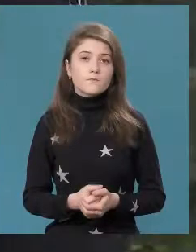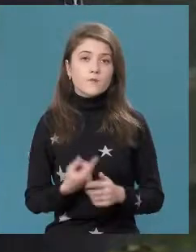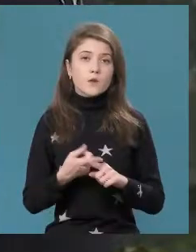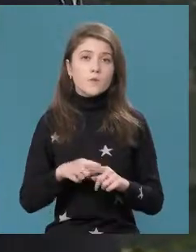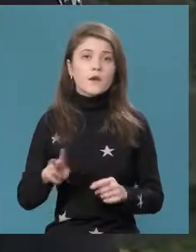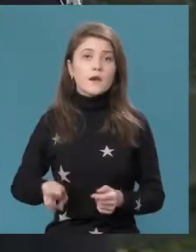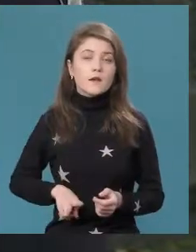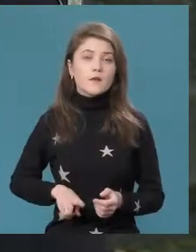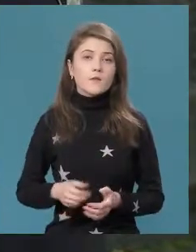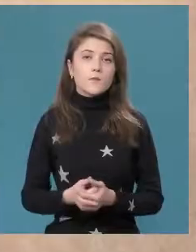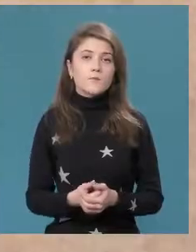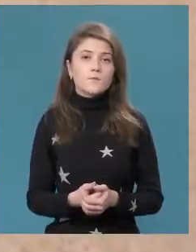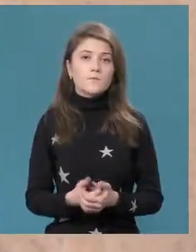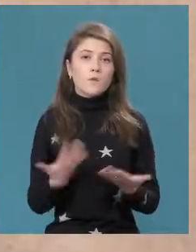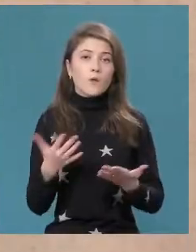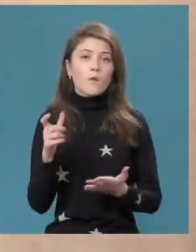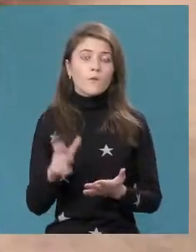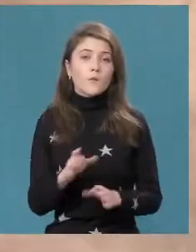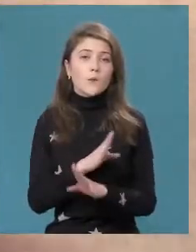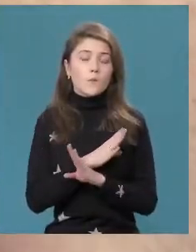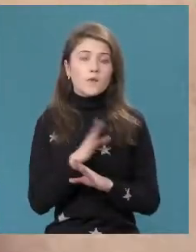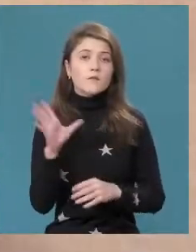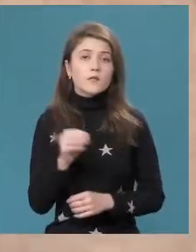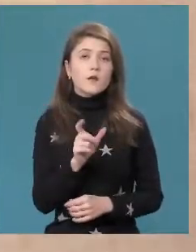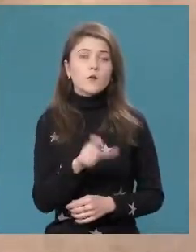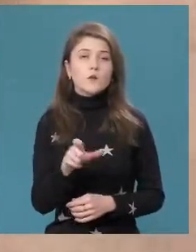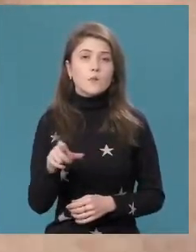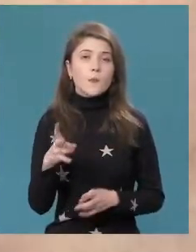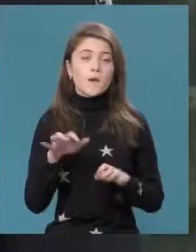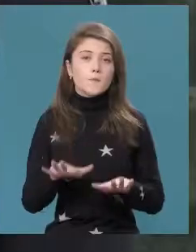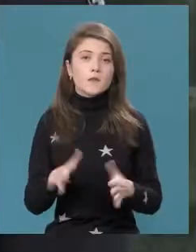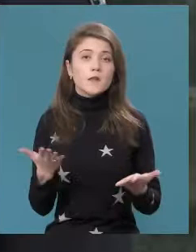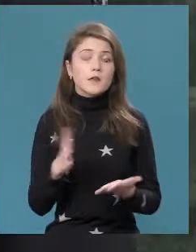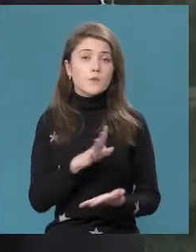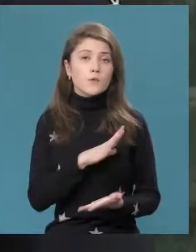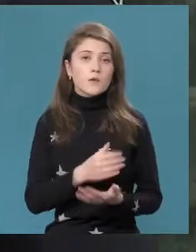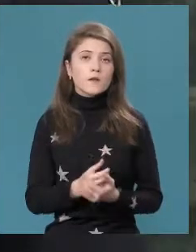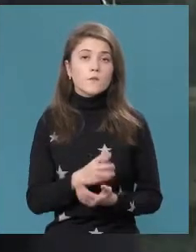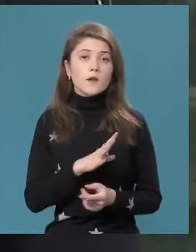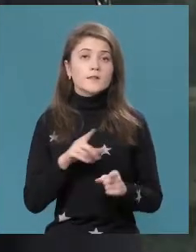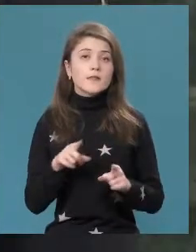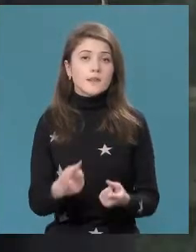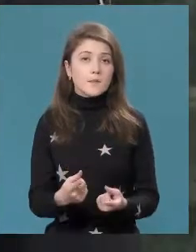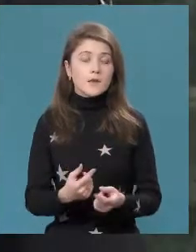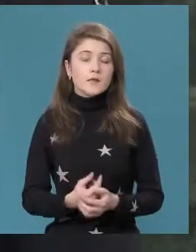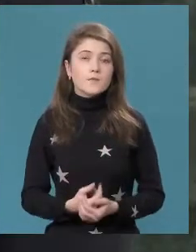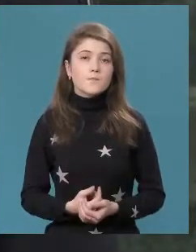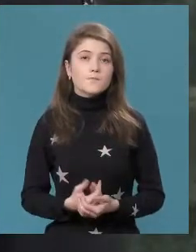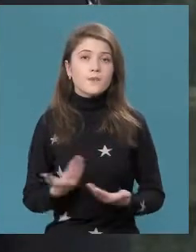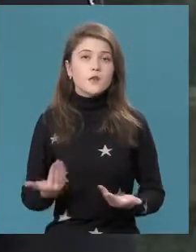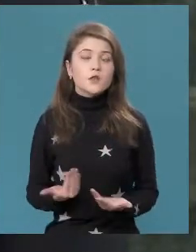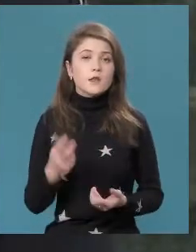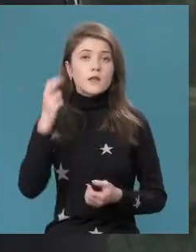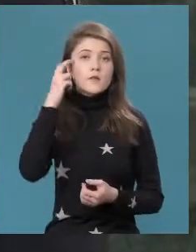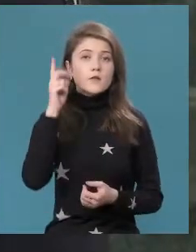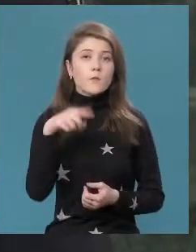якого він помер. Всі особи на місці, які знаходились, були затримані. житель Київської області,